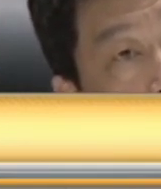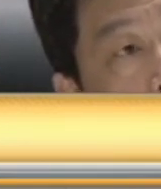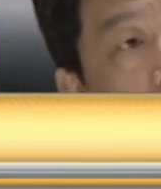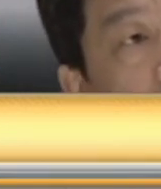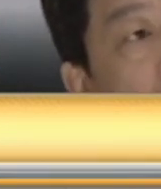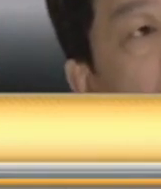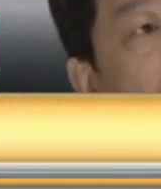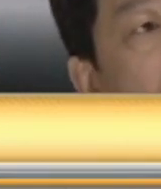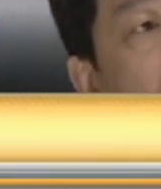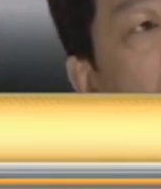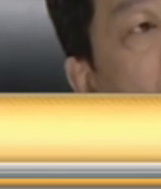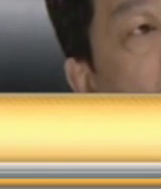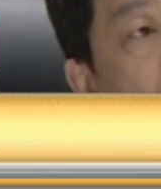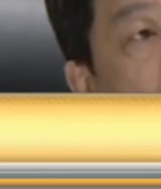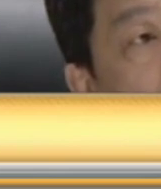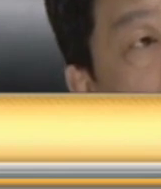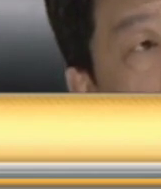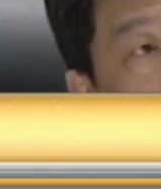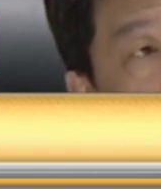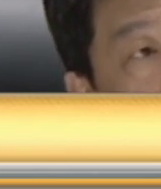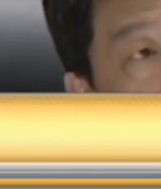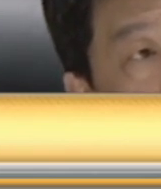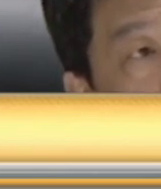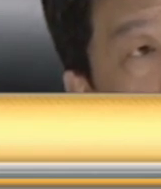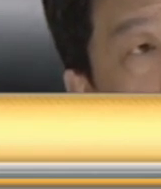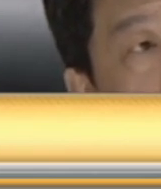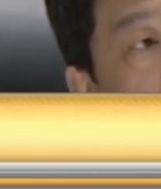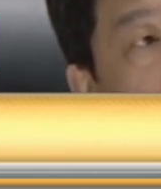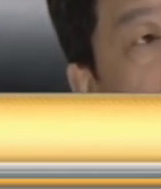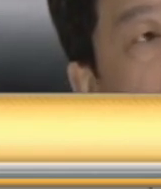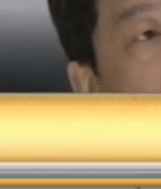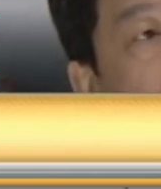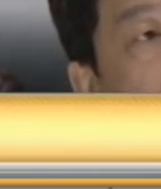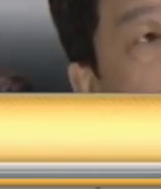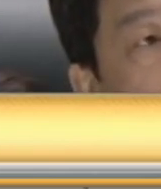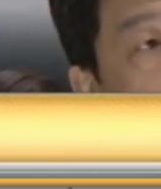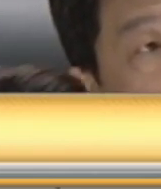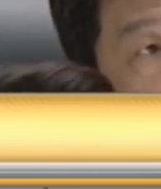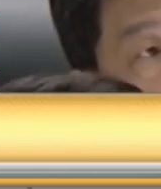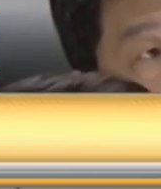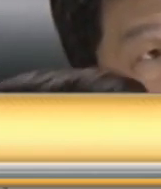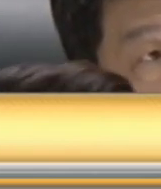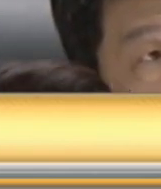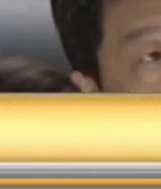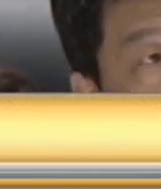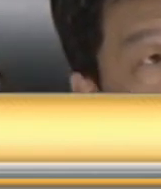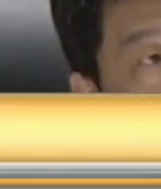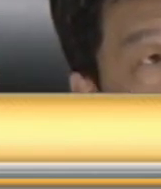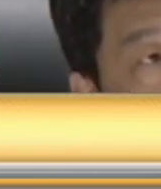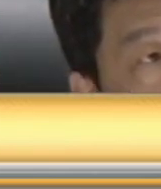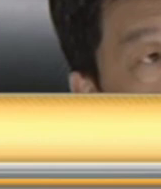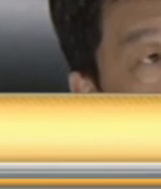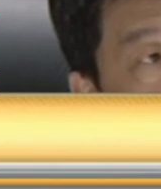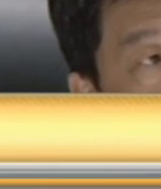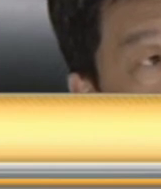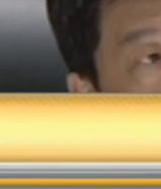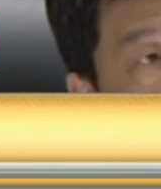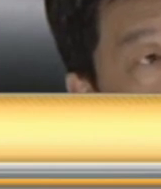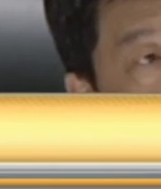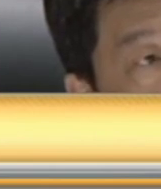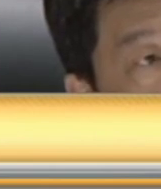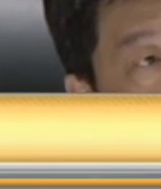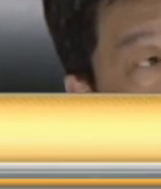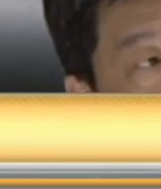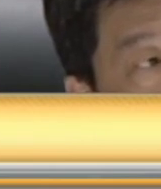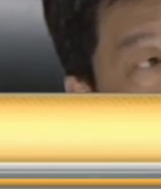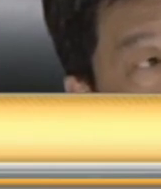ไหมเพราะร่างงบประมาณถือว่าเป็นผลไม้พิษที่มาจาก คณะมนตรีหรือรัฐบาลที่ไม่มีอำนาจหน้า